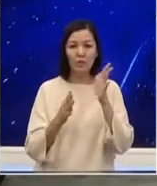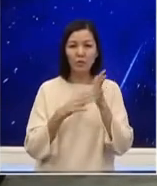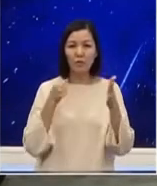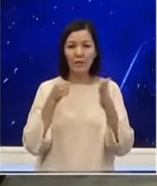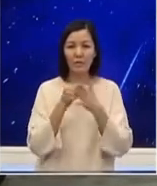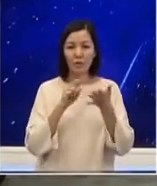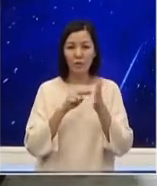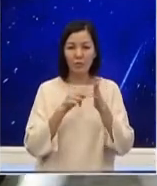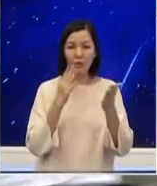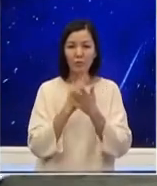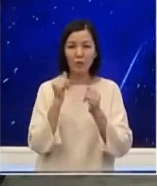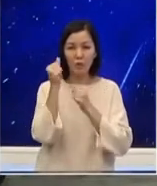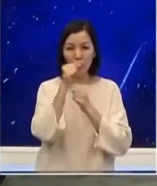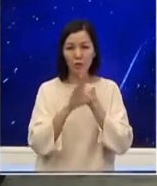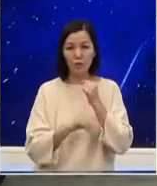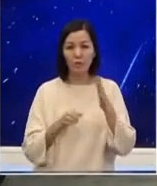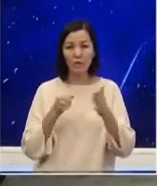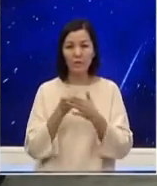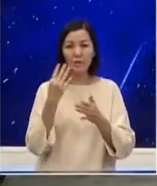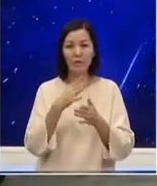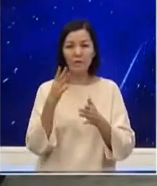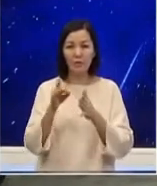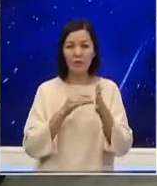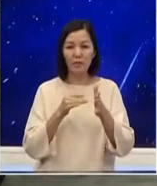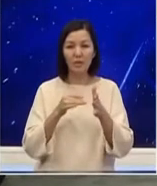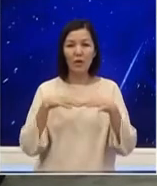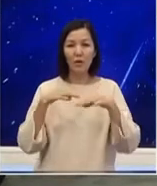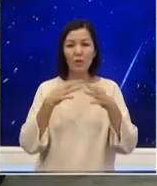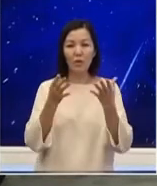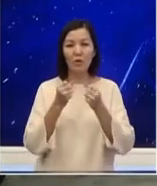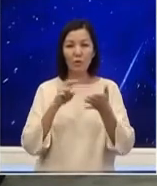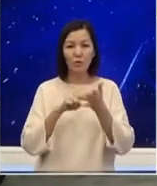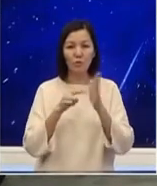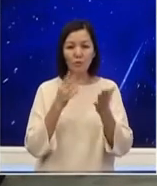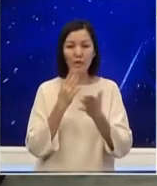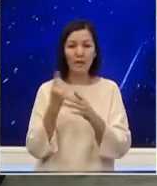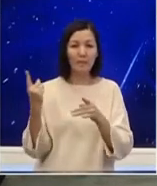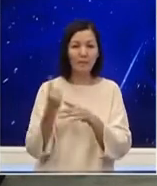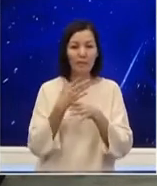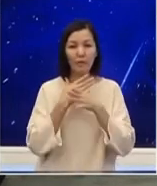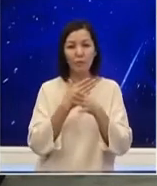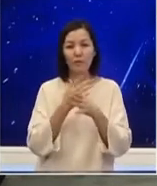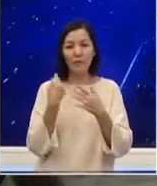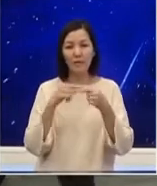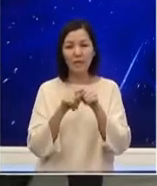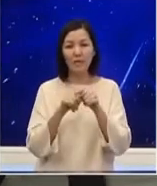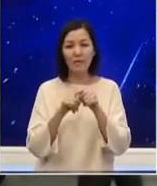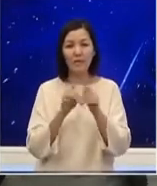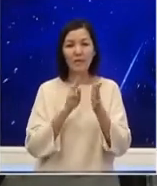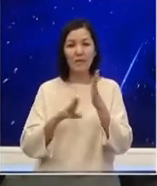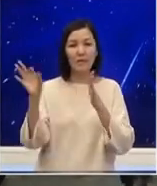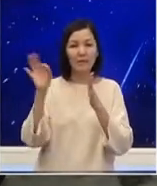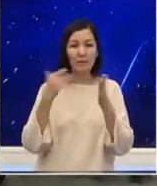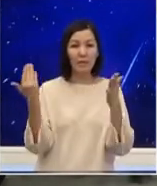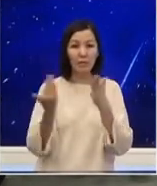көздеп отырмыз. Жыл соңына дейін 45 жедел жәрдем көлігін алу жоспарланған. Бұл өңірдегі алғашқы көмек көрсету техникасының